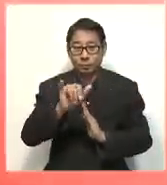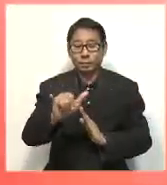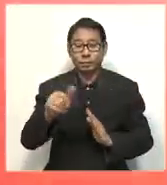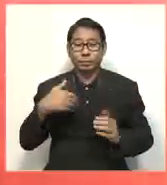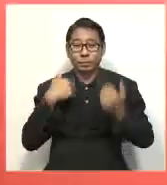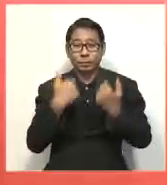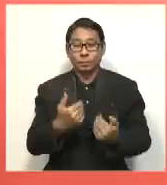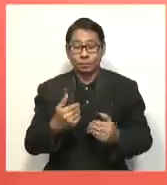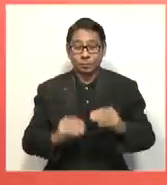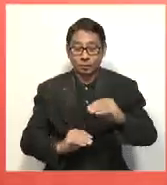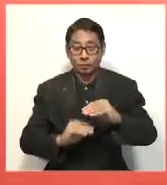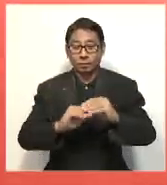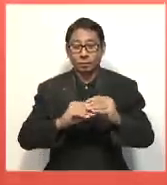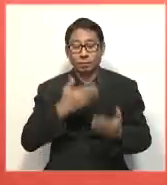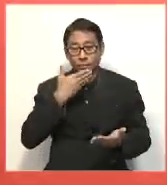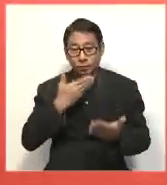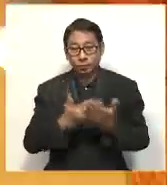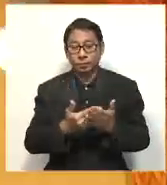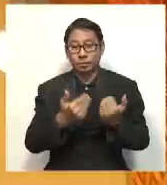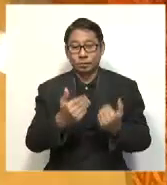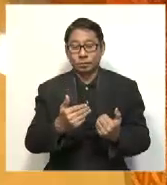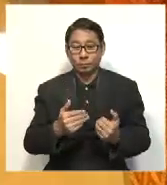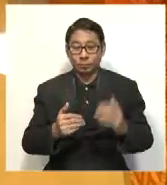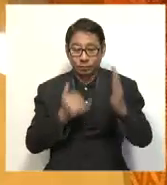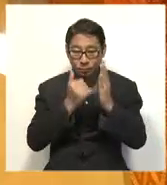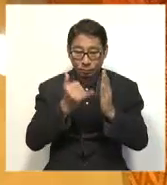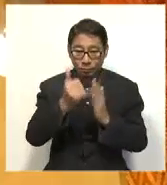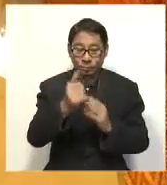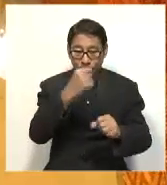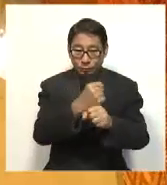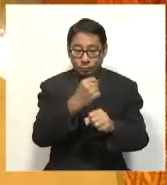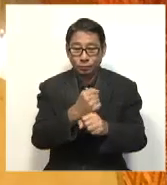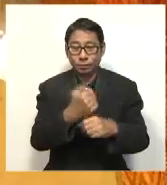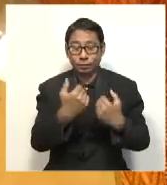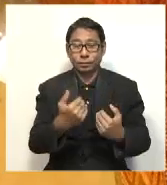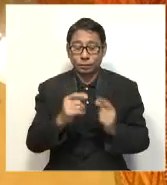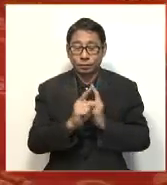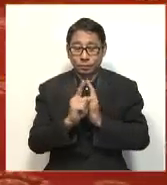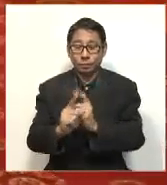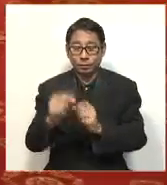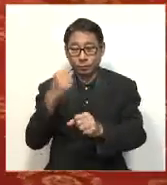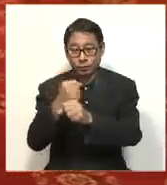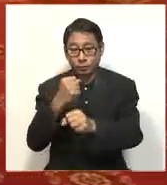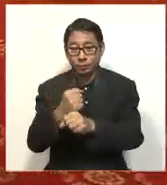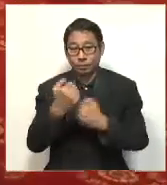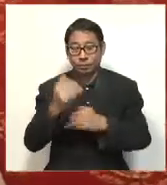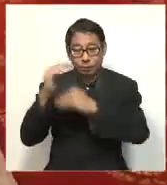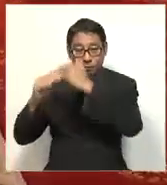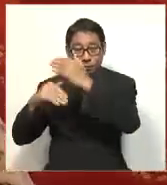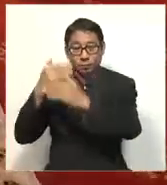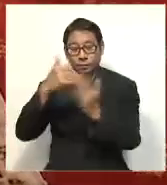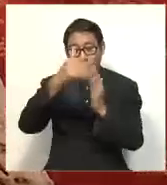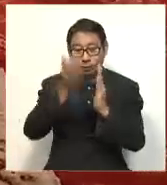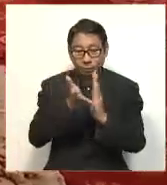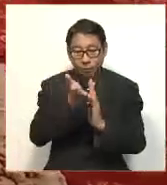าค่ะเพื่อเสริมความเป็นสิริมงคลก่อนลงพื้นที่ปฏิบัติภารกิจติดตามการทำงานและแนวทางการพัฒนาพื้นที่ภ